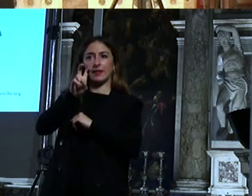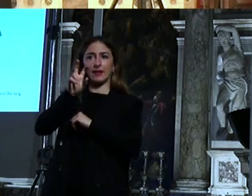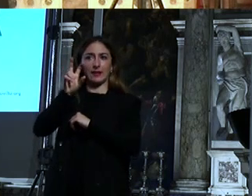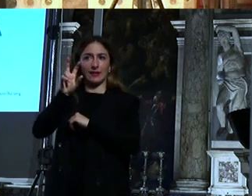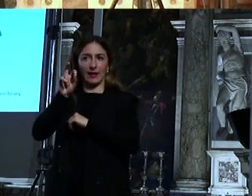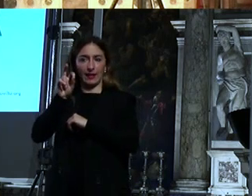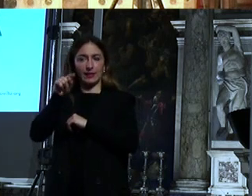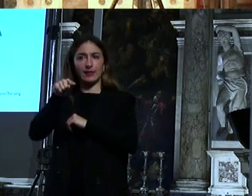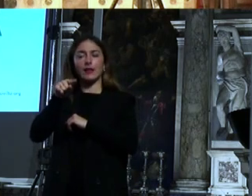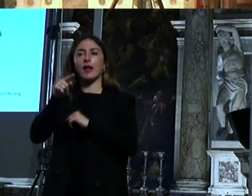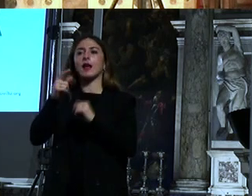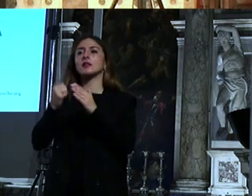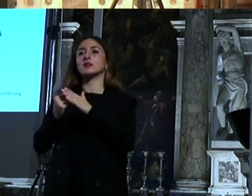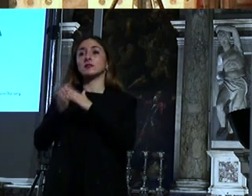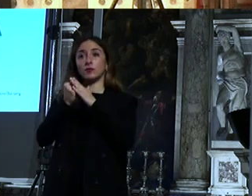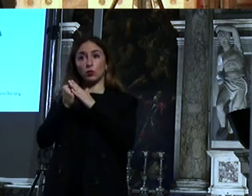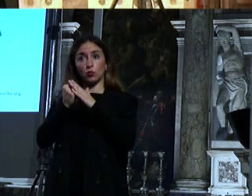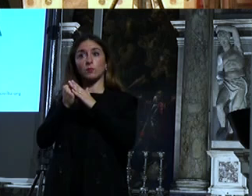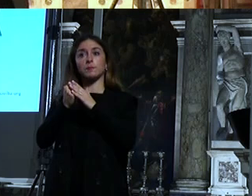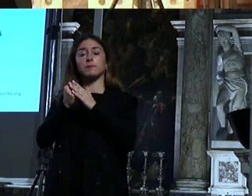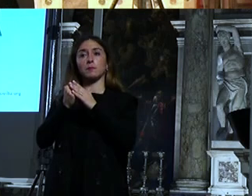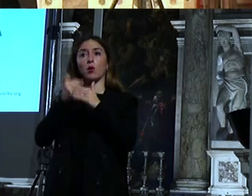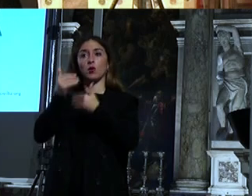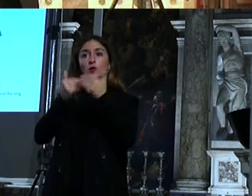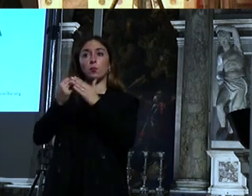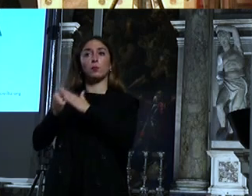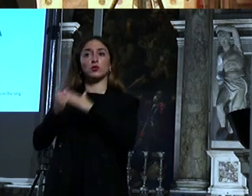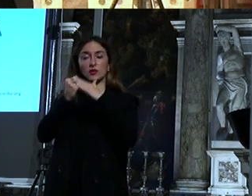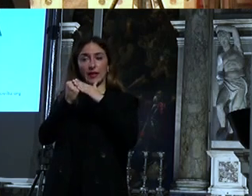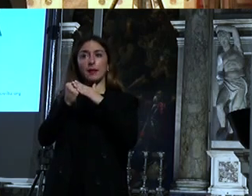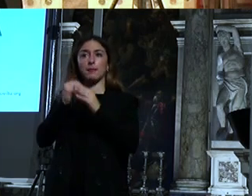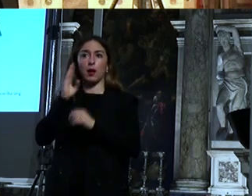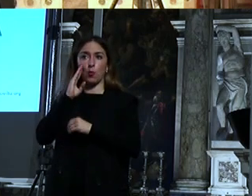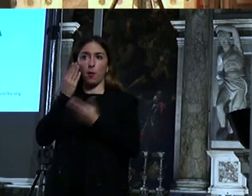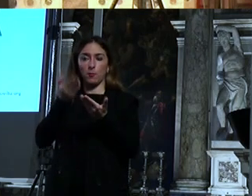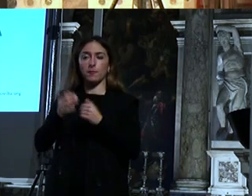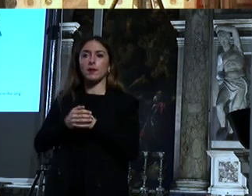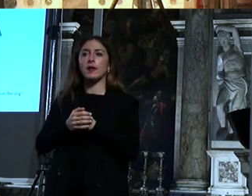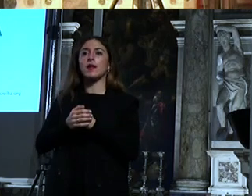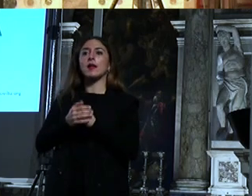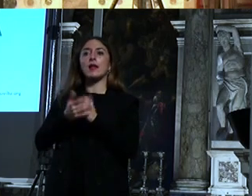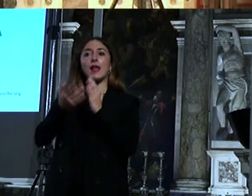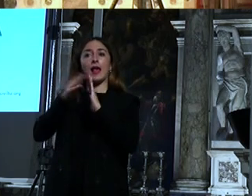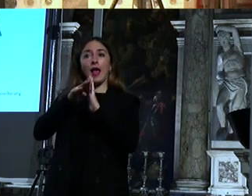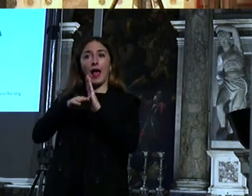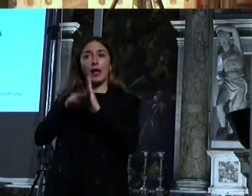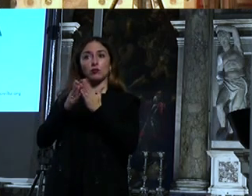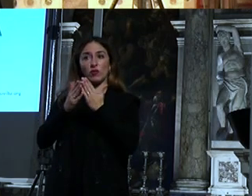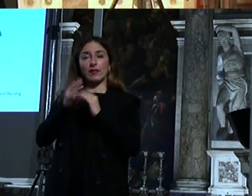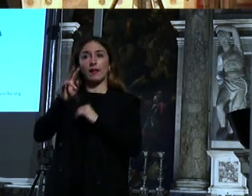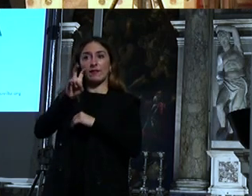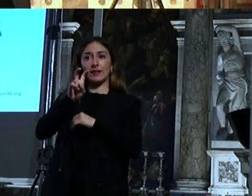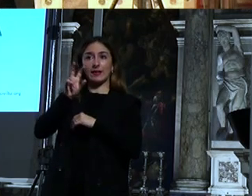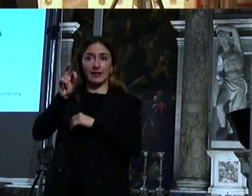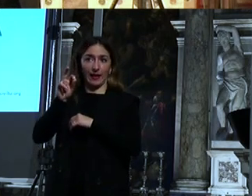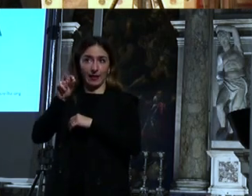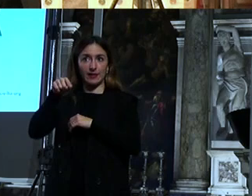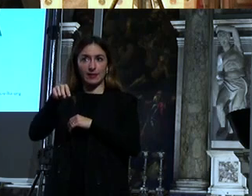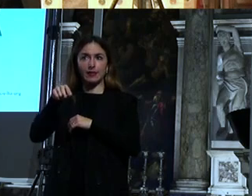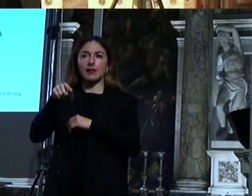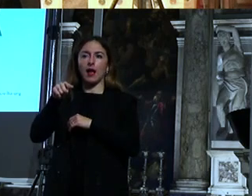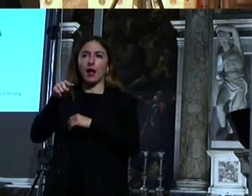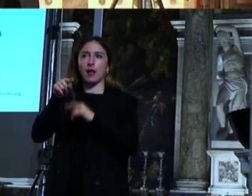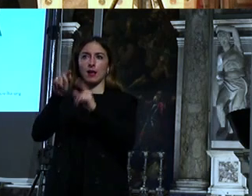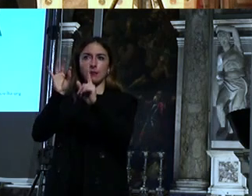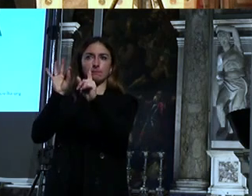sullo sviluppo sostenibile dell'ONU. Ecco, questa Agenda 2030 sarà la nostra stella polare non solo